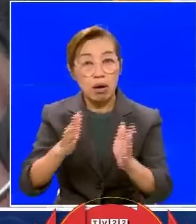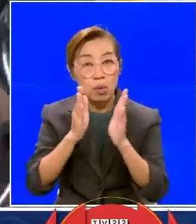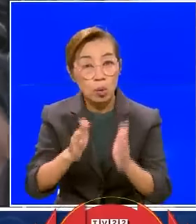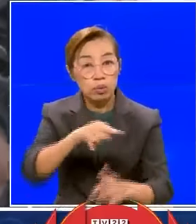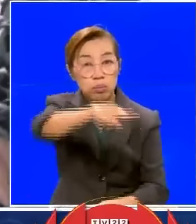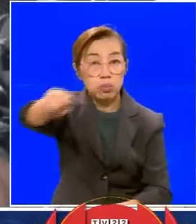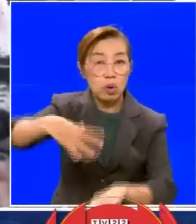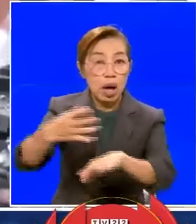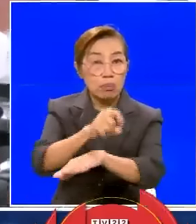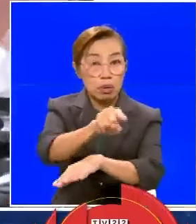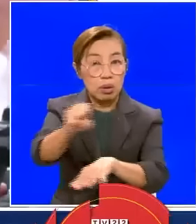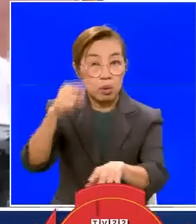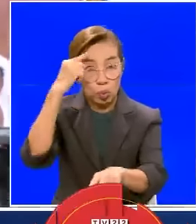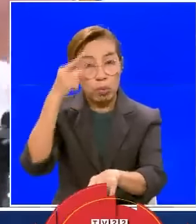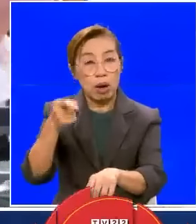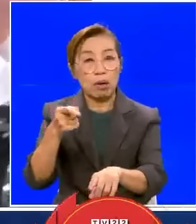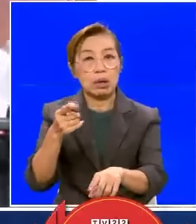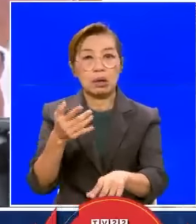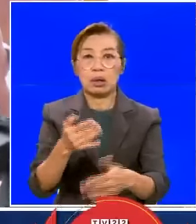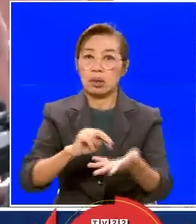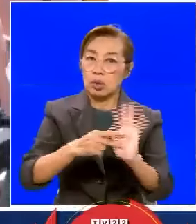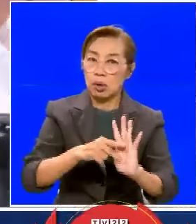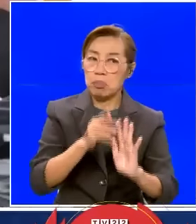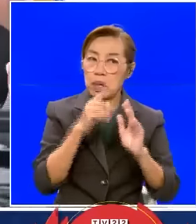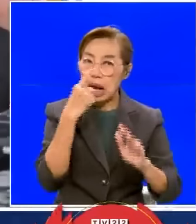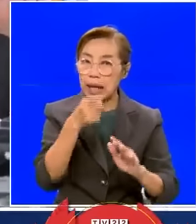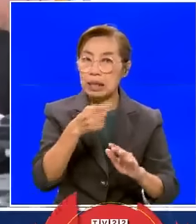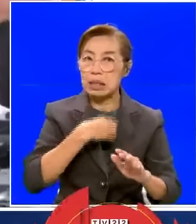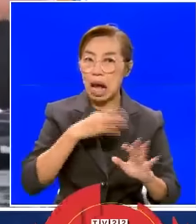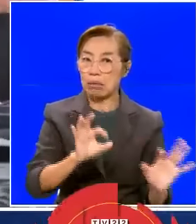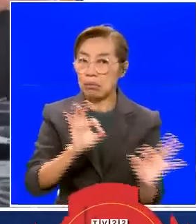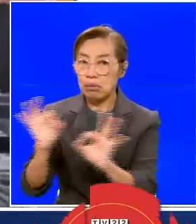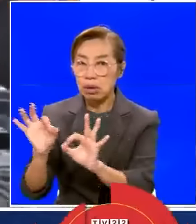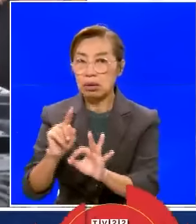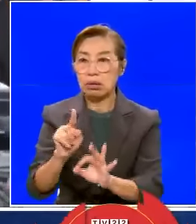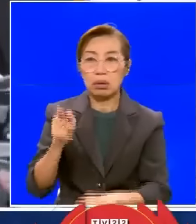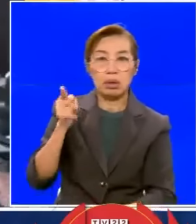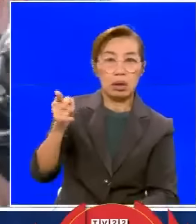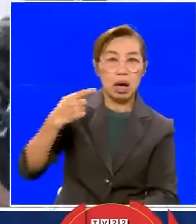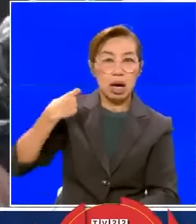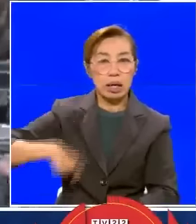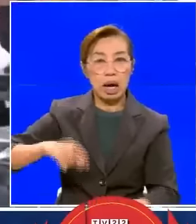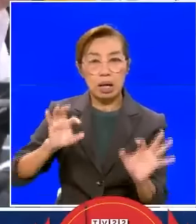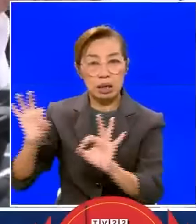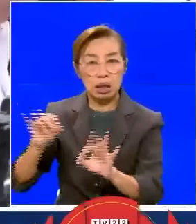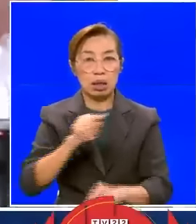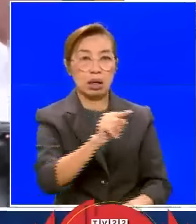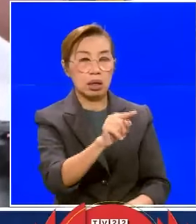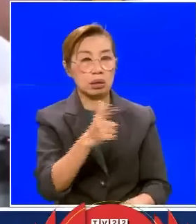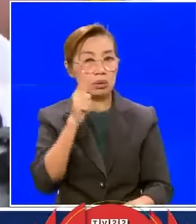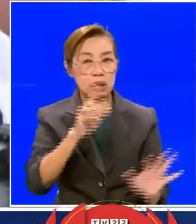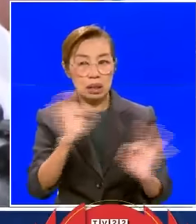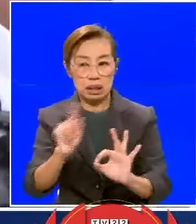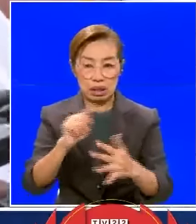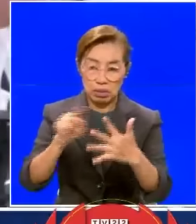ใดฝั่งหนึ่งจะเลื่อนไหมมันชัดหรือเปล่าล่ะแบบนี้ทีนี้ก็ต้องถามว่าเราจะบอกว่ากระบวนการยุติธรรมเป็นแบบนี ้ แล้วจะ